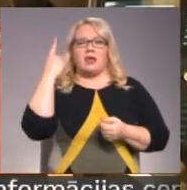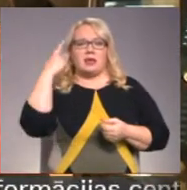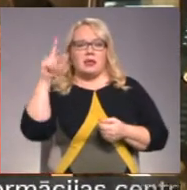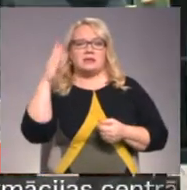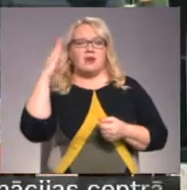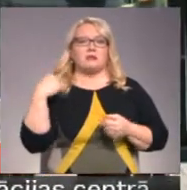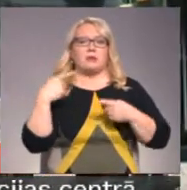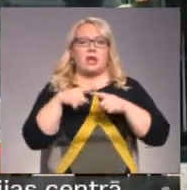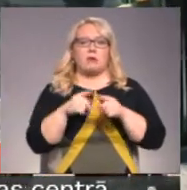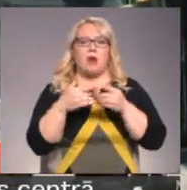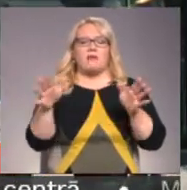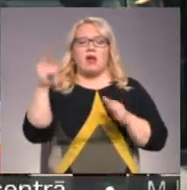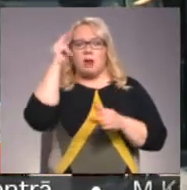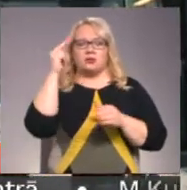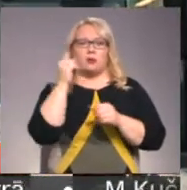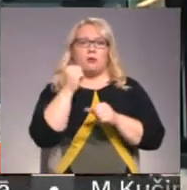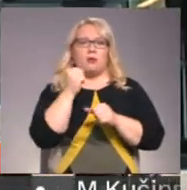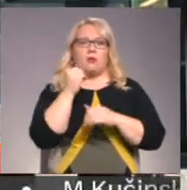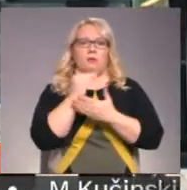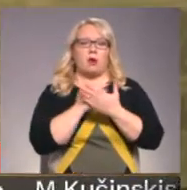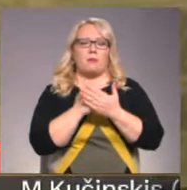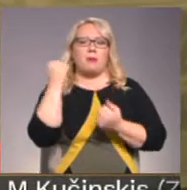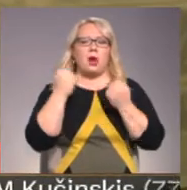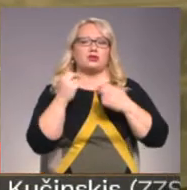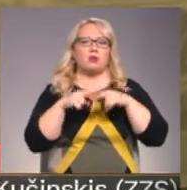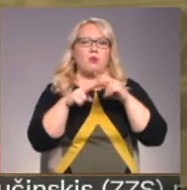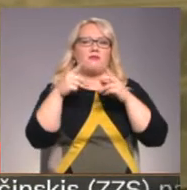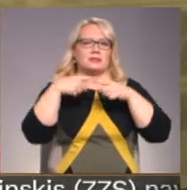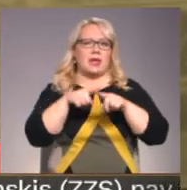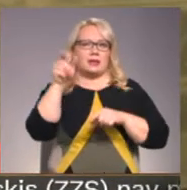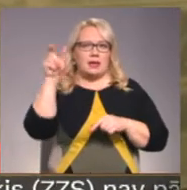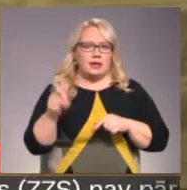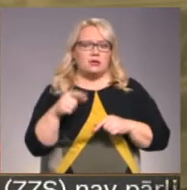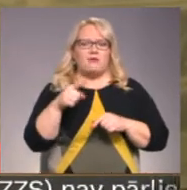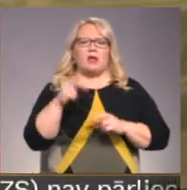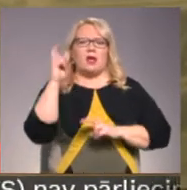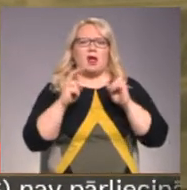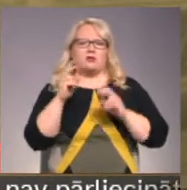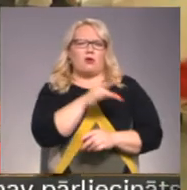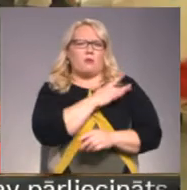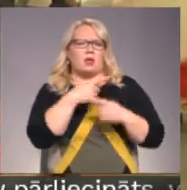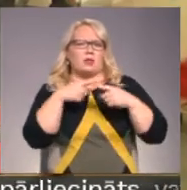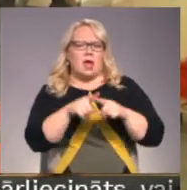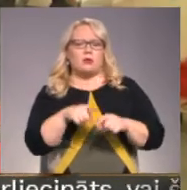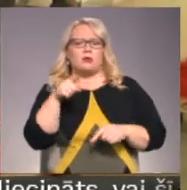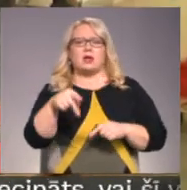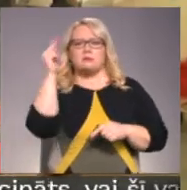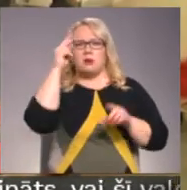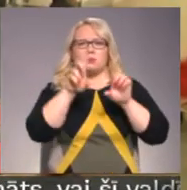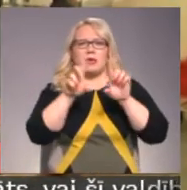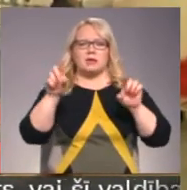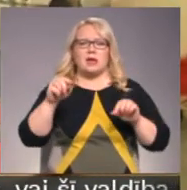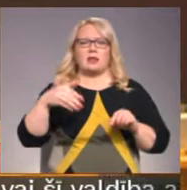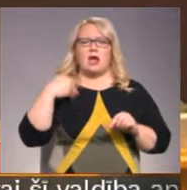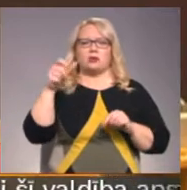tehnikumā atvērta arī mācību programma mašīnbūves tehniķis. Savukārt uzņēmums Bulkera Municipal, kas ražo komunālo tehniku vairākus gadus šīs mācību iestādes